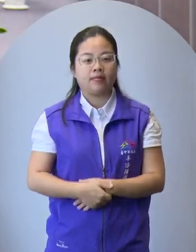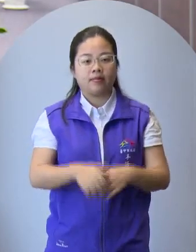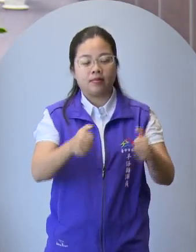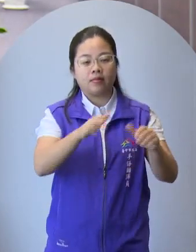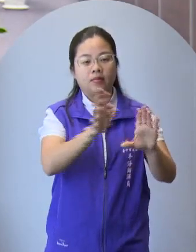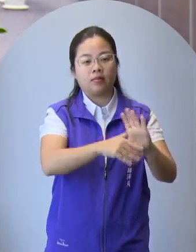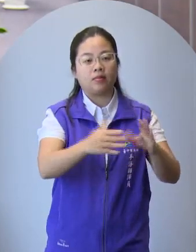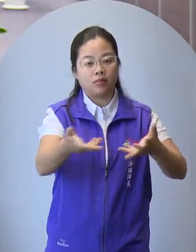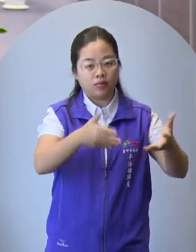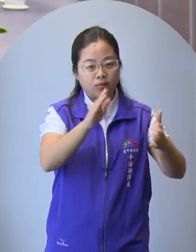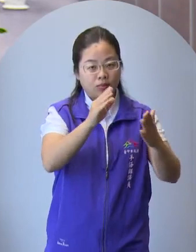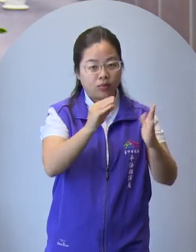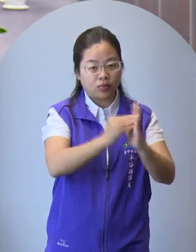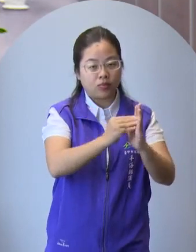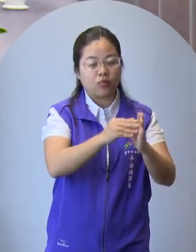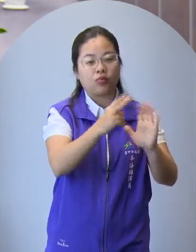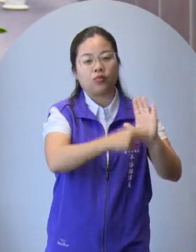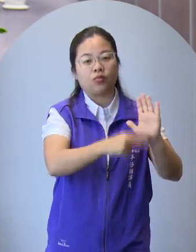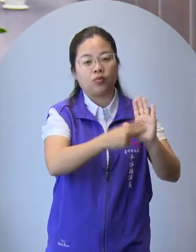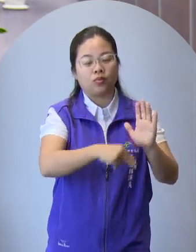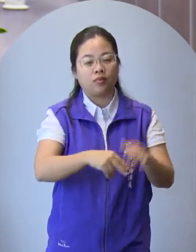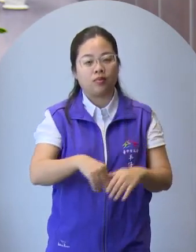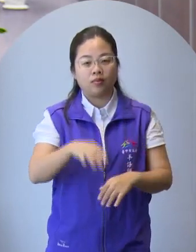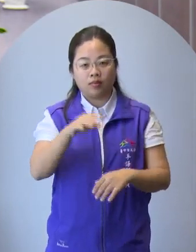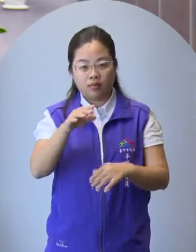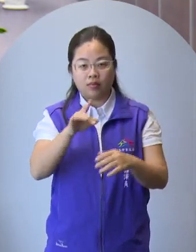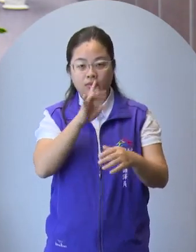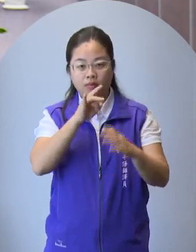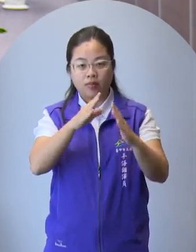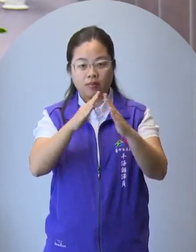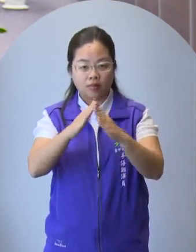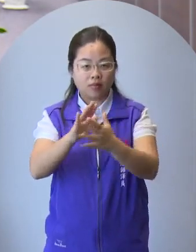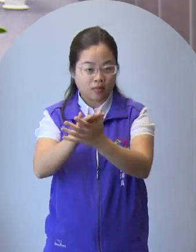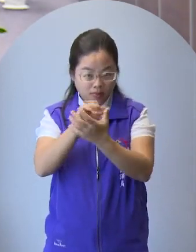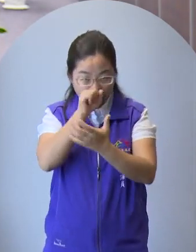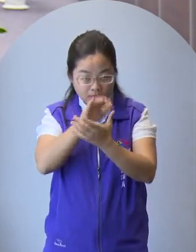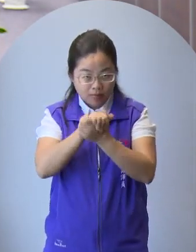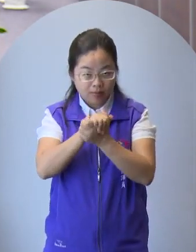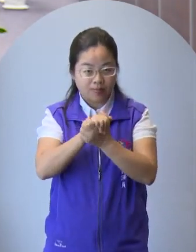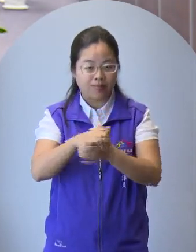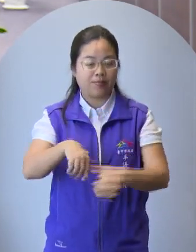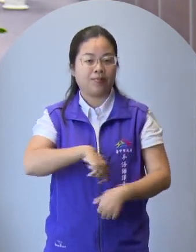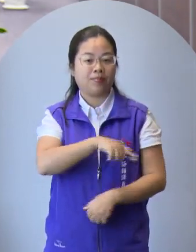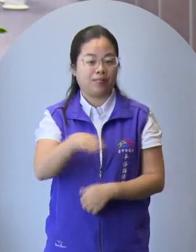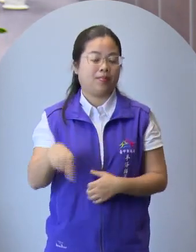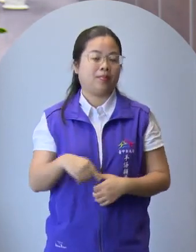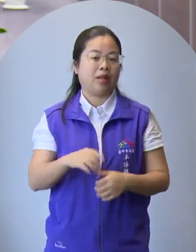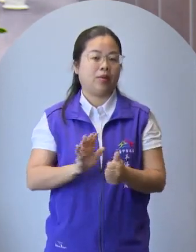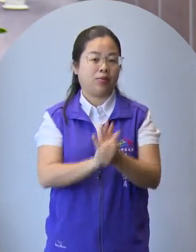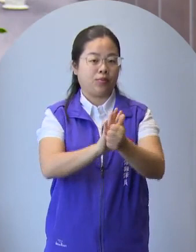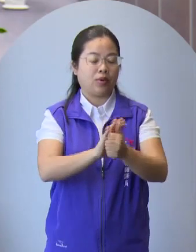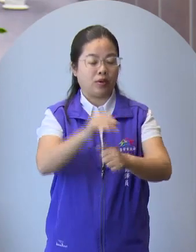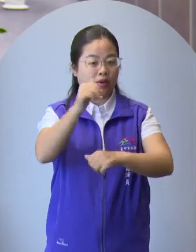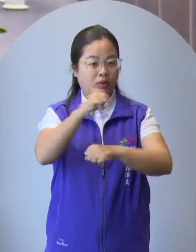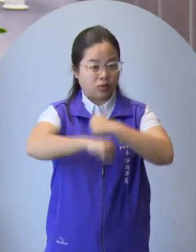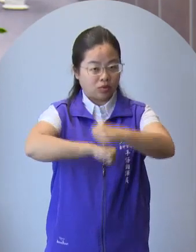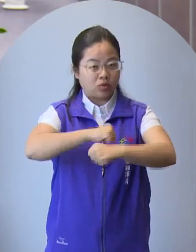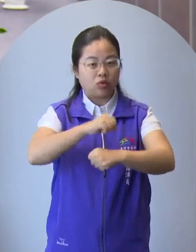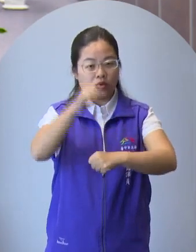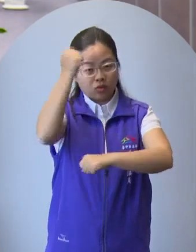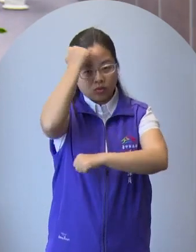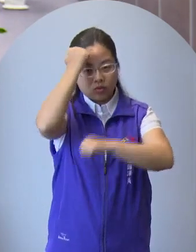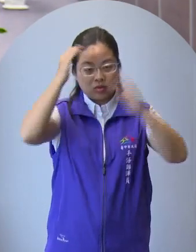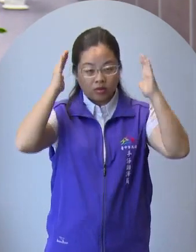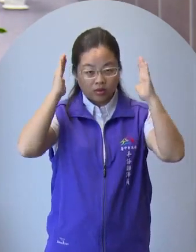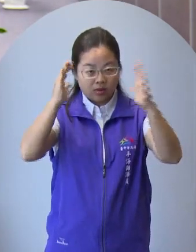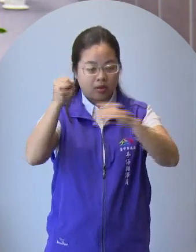长沈正安的一个说明哈。那各位市民家人，那我们台中市呢是在推动居住正义上哈